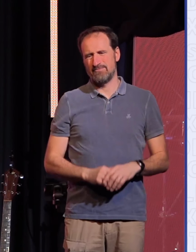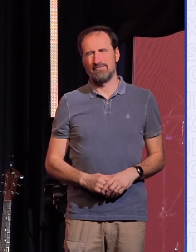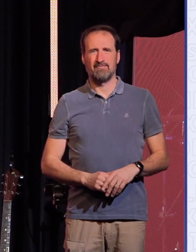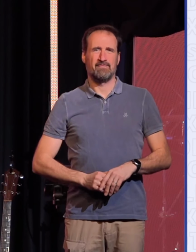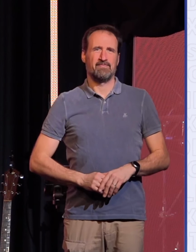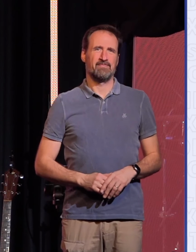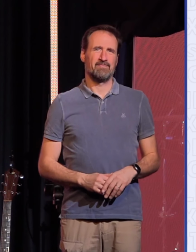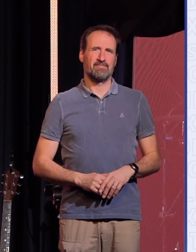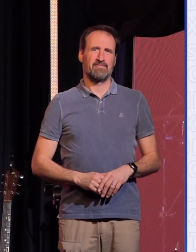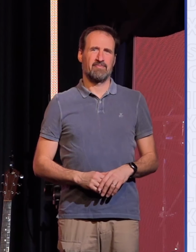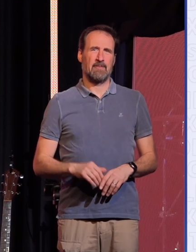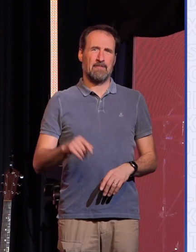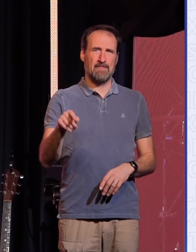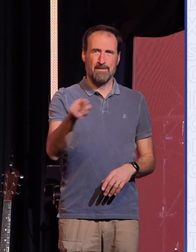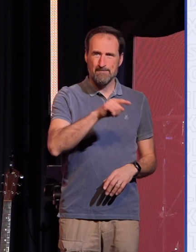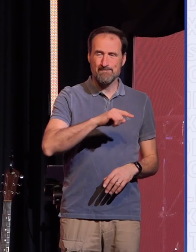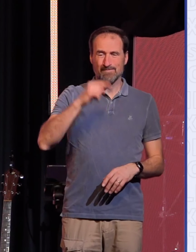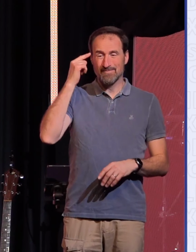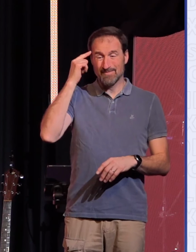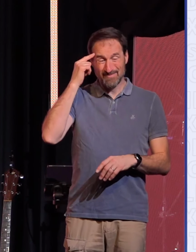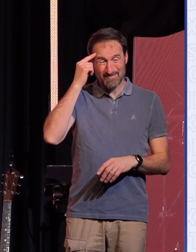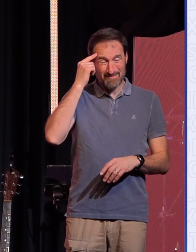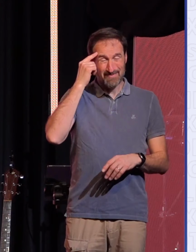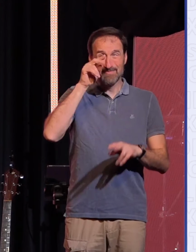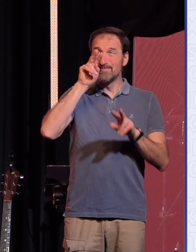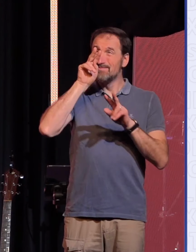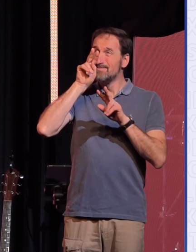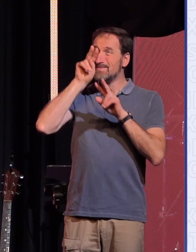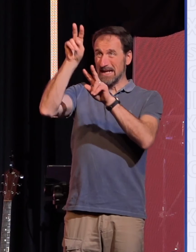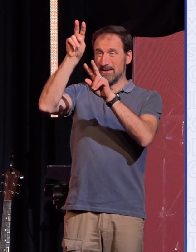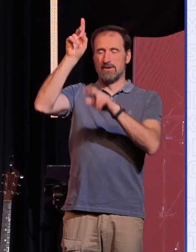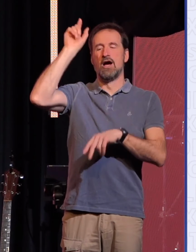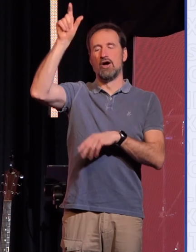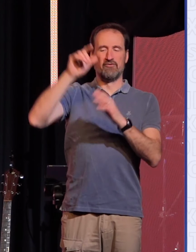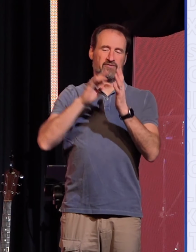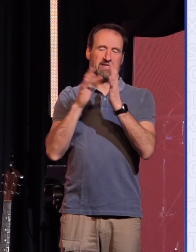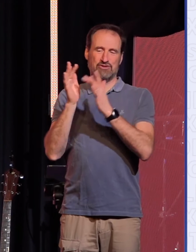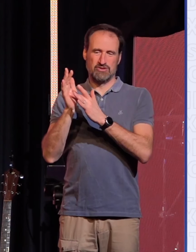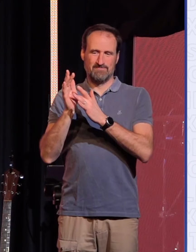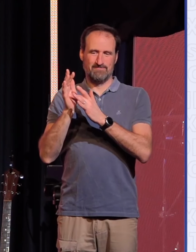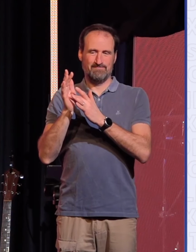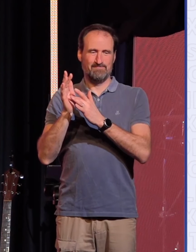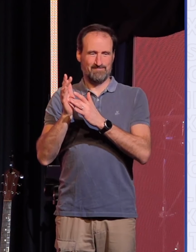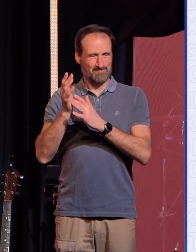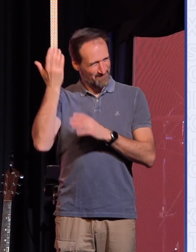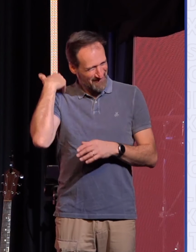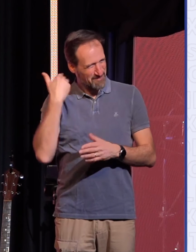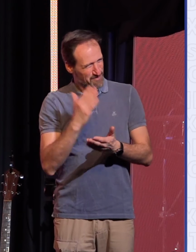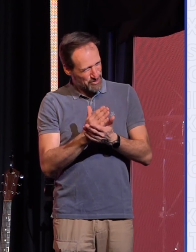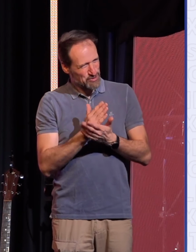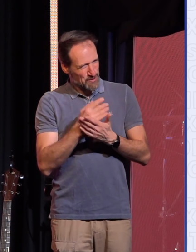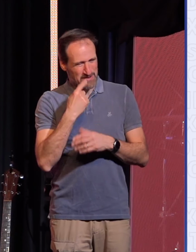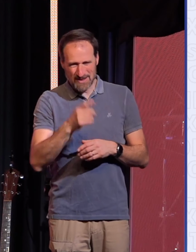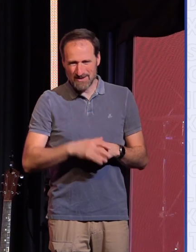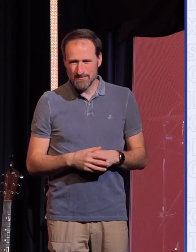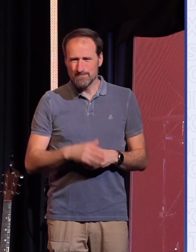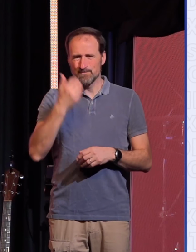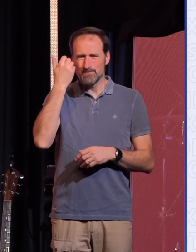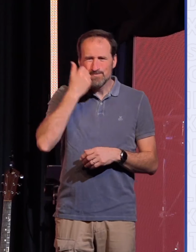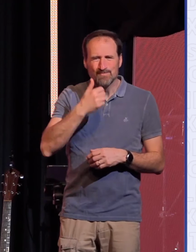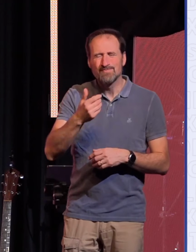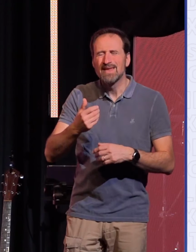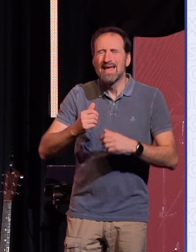Richte deinen Blick auf Jesus aus. Was ich gerade eben schon mal gesagt habe. Geh in eine